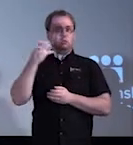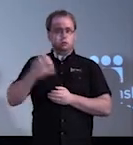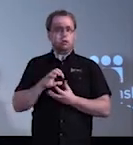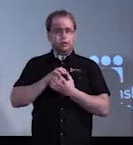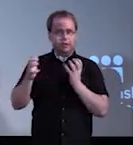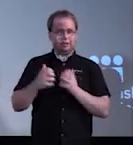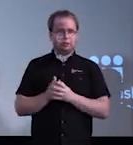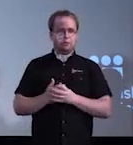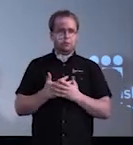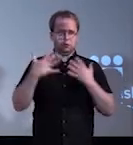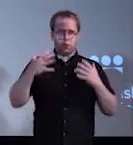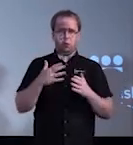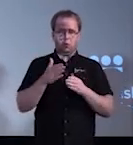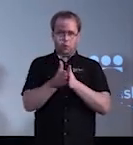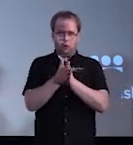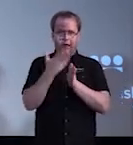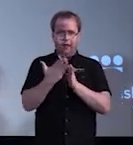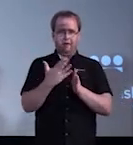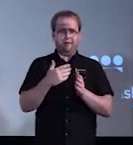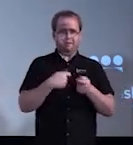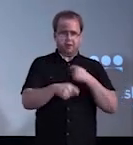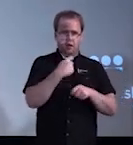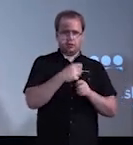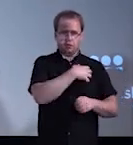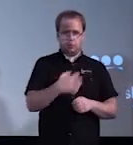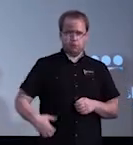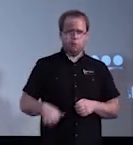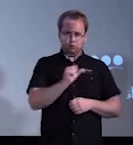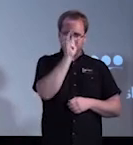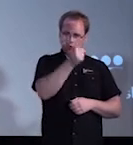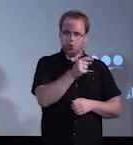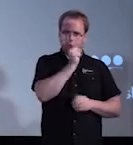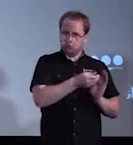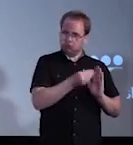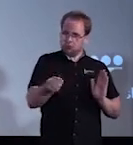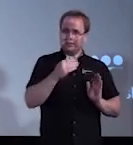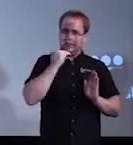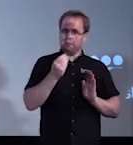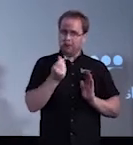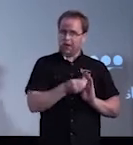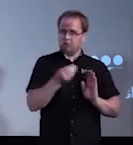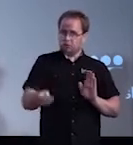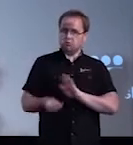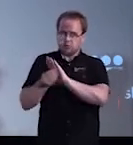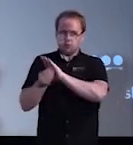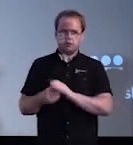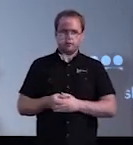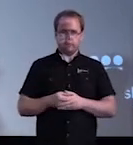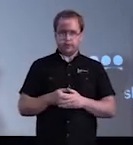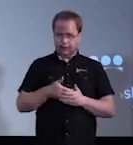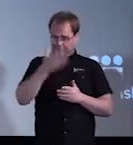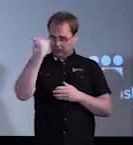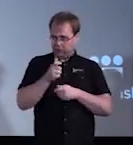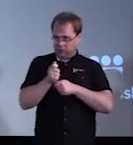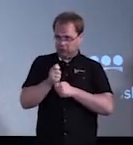stora utmaningen är ju att få Finansdepartementet att också förstå att ge tillräckligt med pengar till film. Kommer de att göra det? Kan du övertala dem om detta?